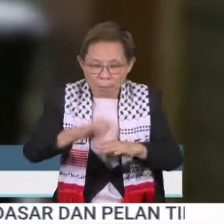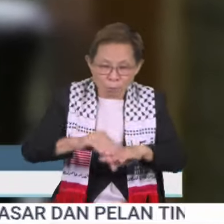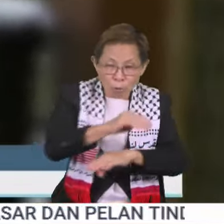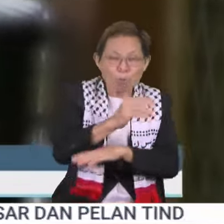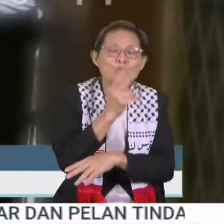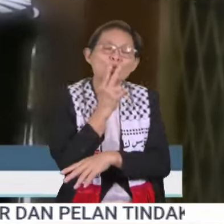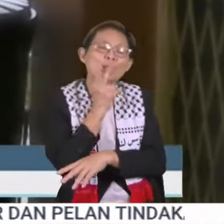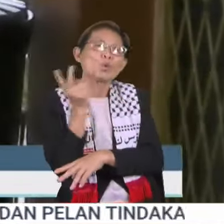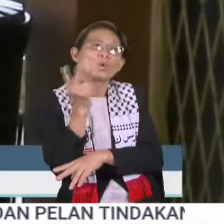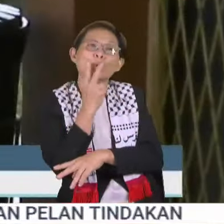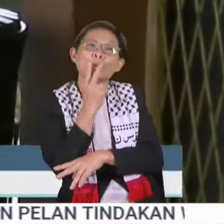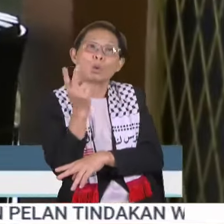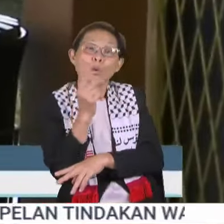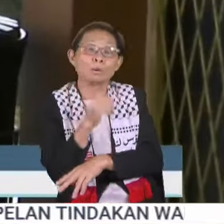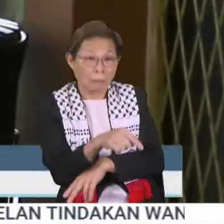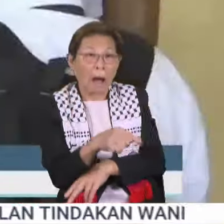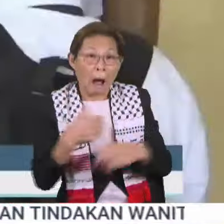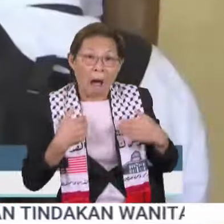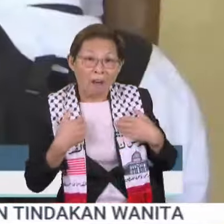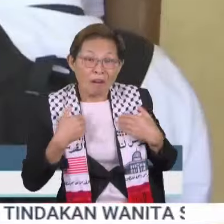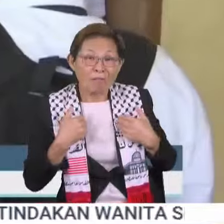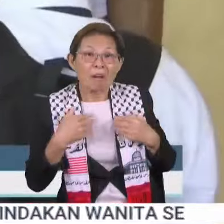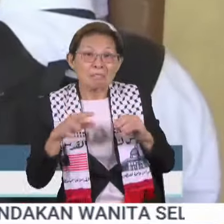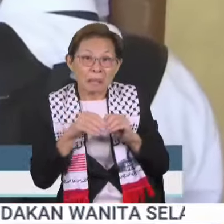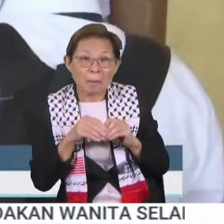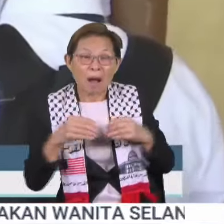menghisap rokok. Bukan itu saja,